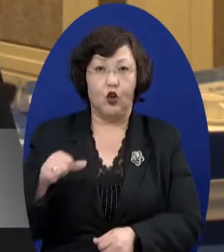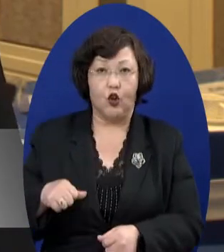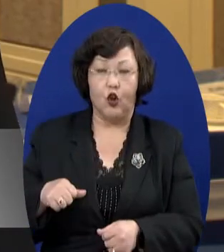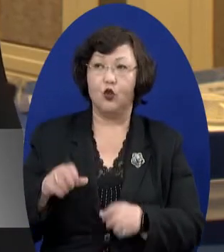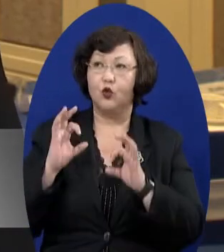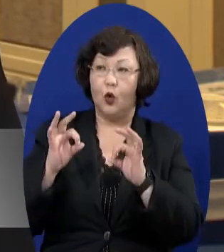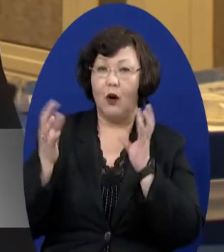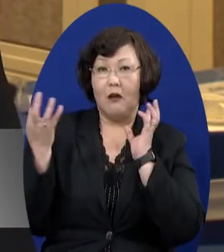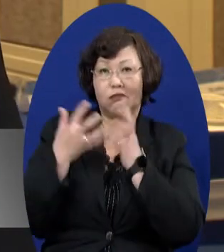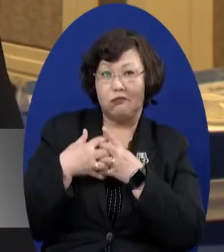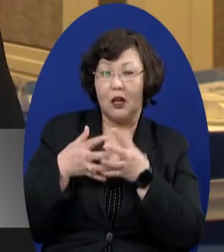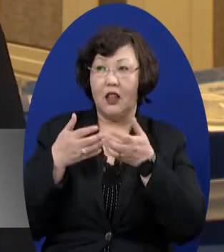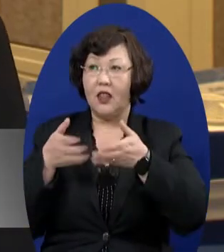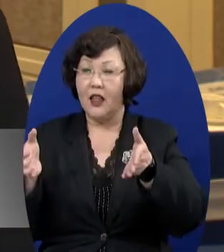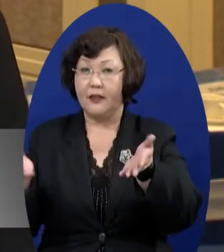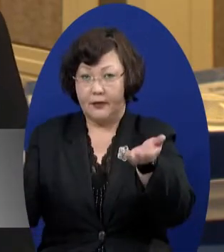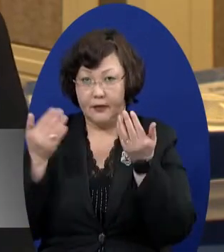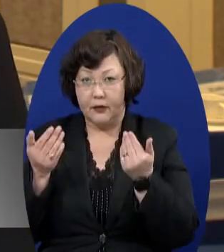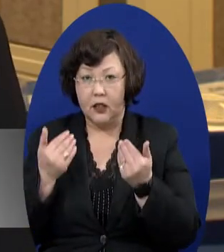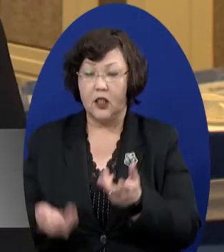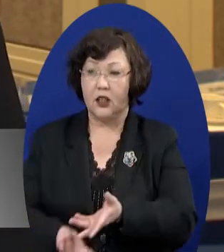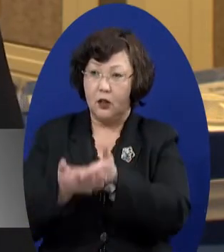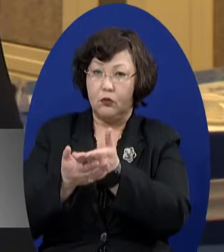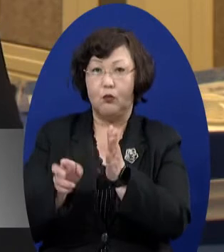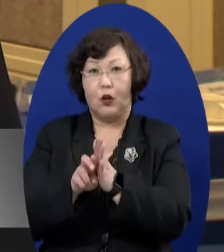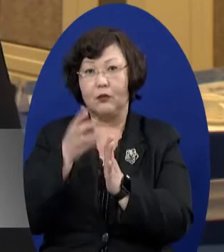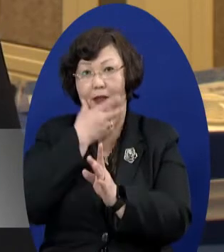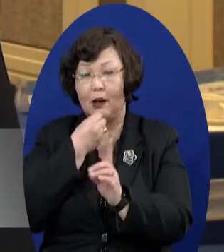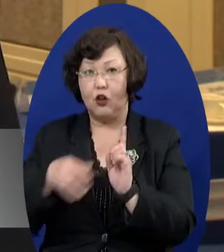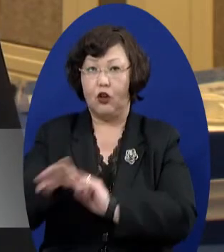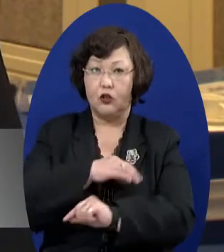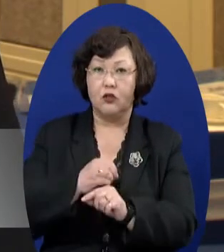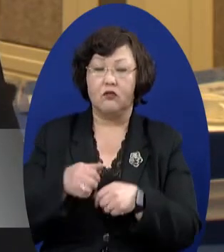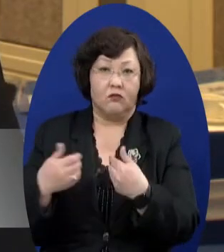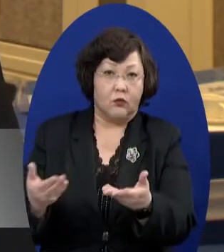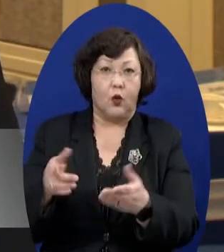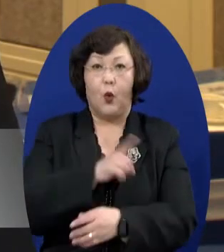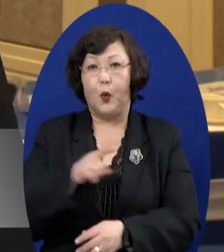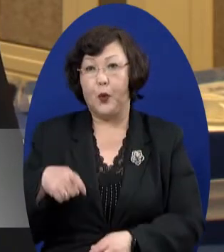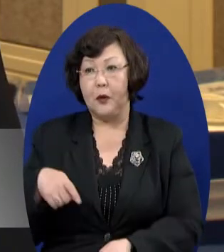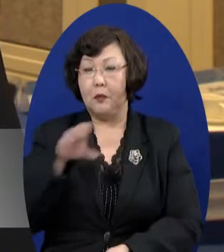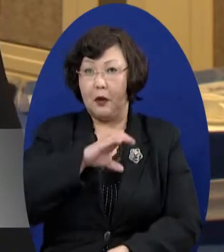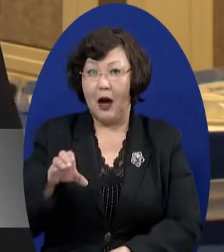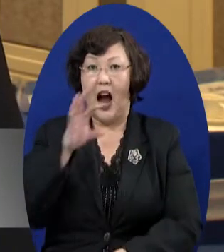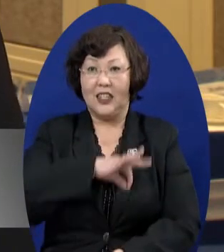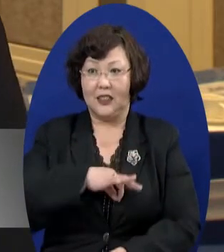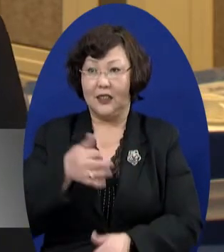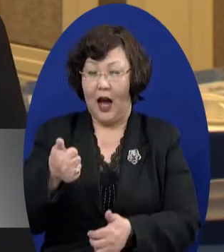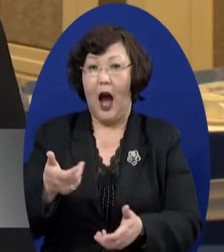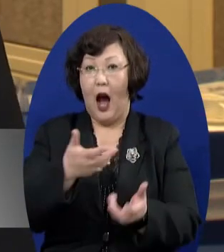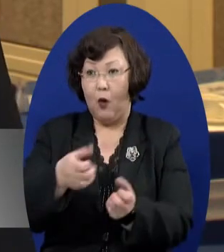хатан нээлттэй хувийн хвшилттэй бол илүү одоо нөгөө нэг ашигтай ажиллагааг нь бий болгосон тал